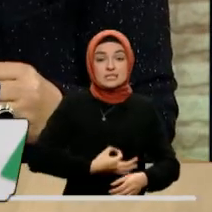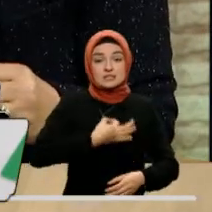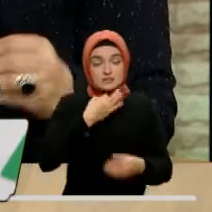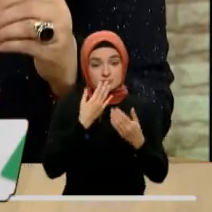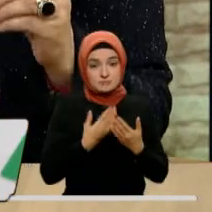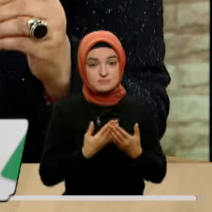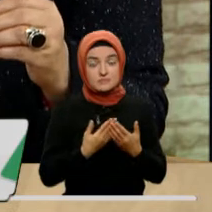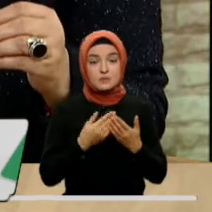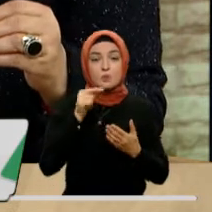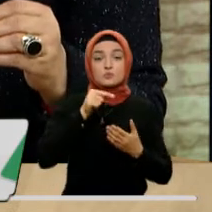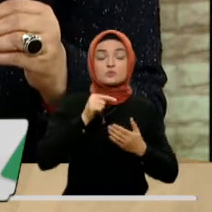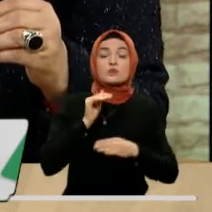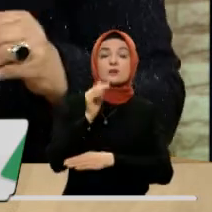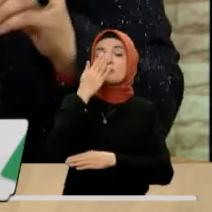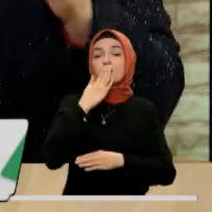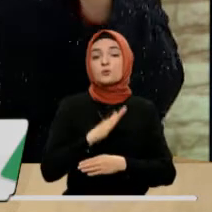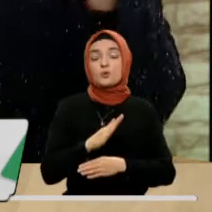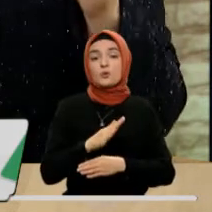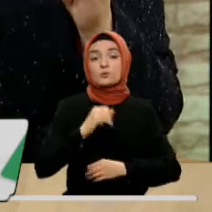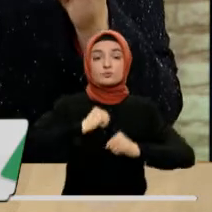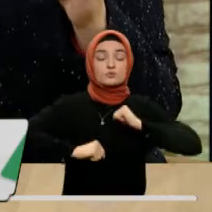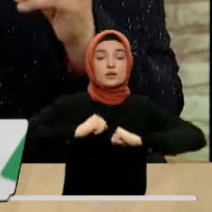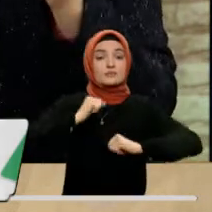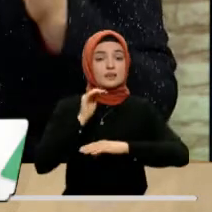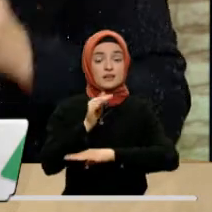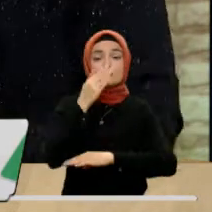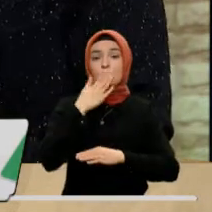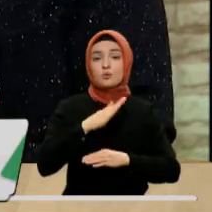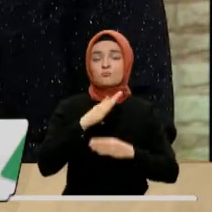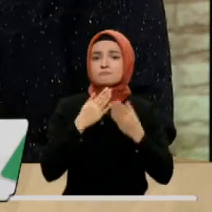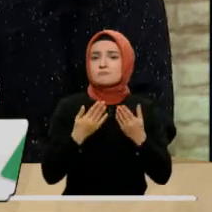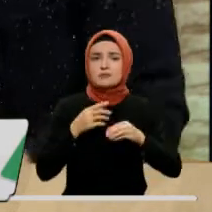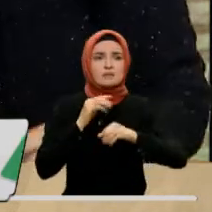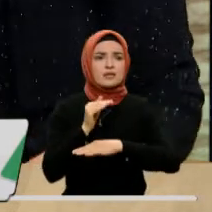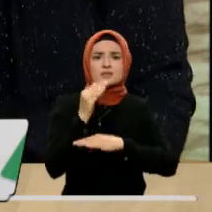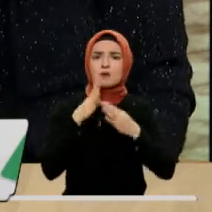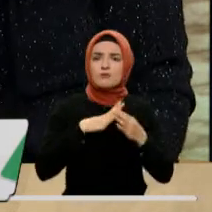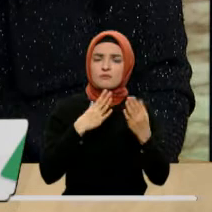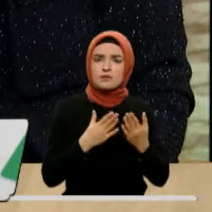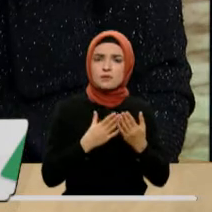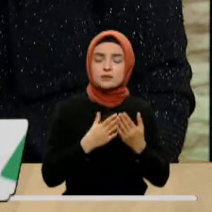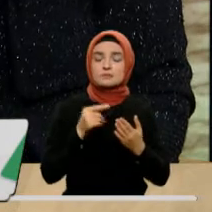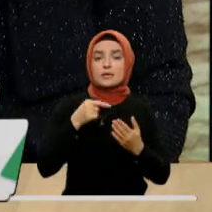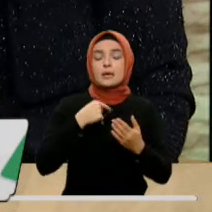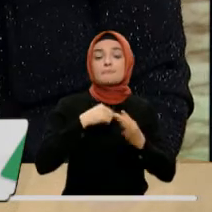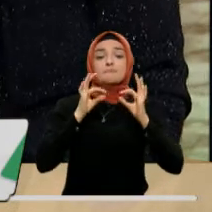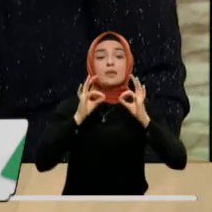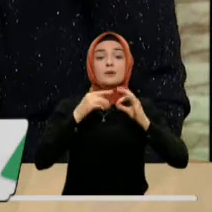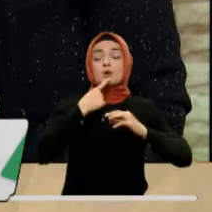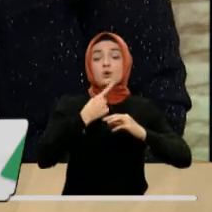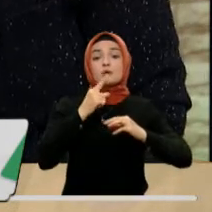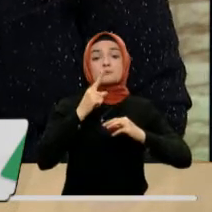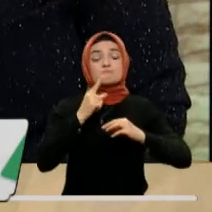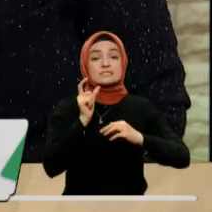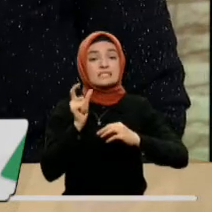hissedebilirsin ama bunu yaşayamazsın. Üniversitede de yaşayamazsın. Ne zaman yaşayacaksın? Hani benim hep kullandığım bir ifade var ya,